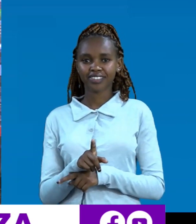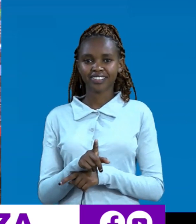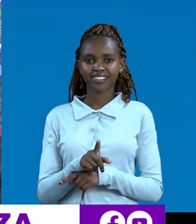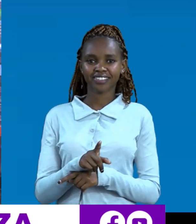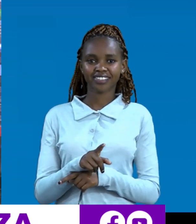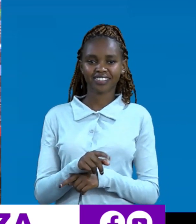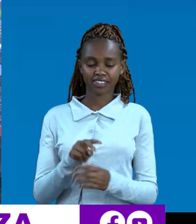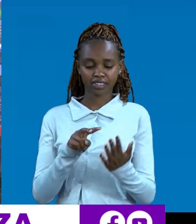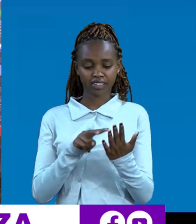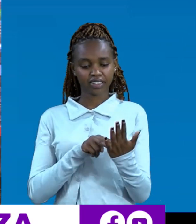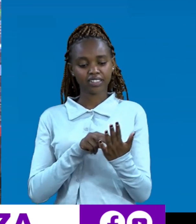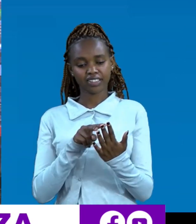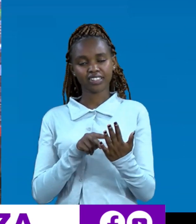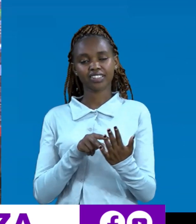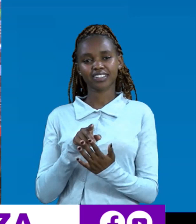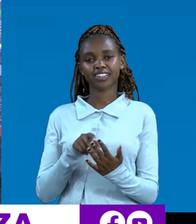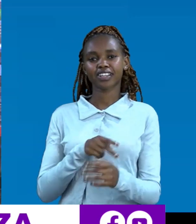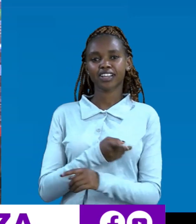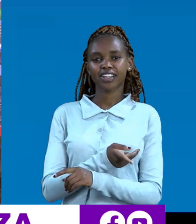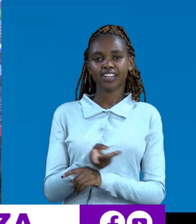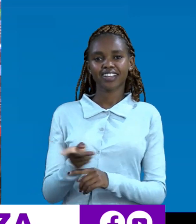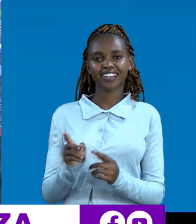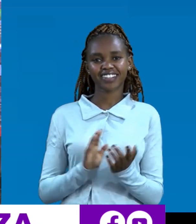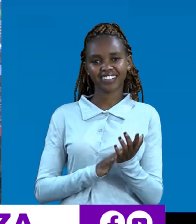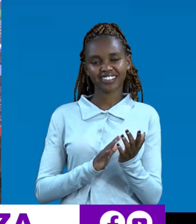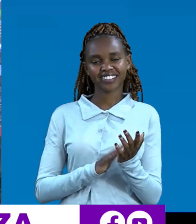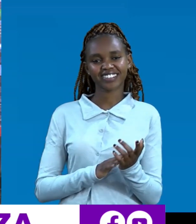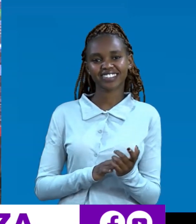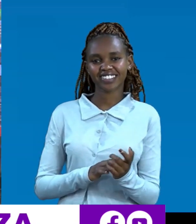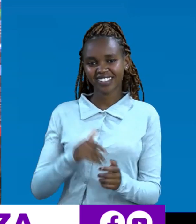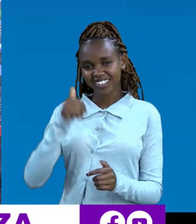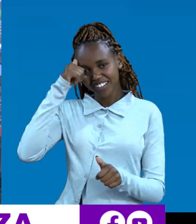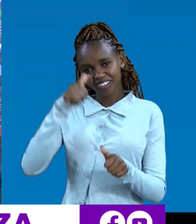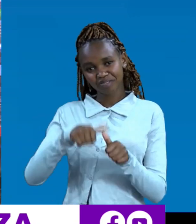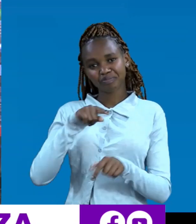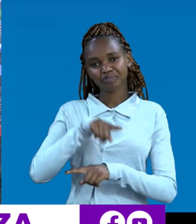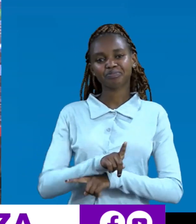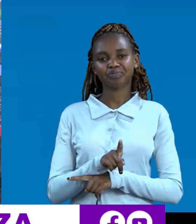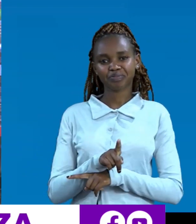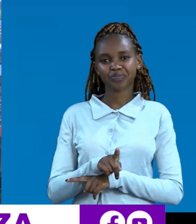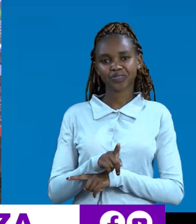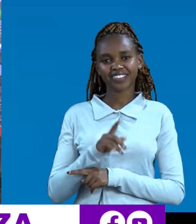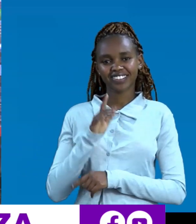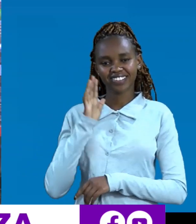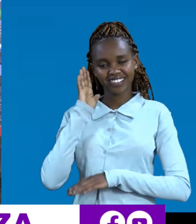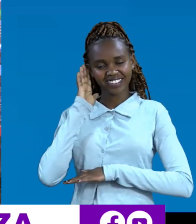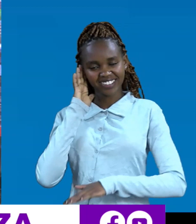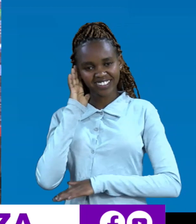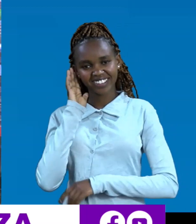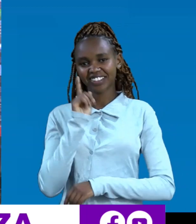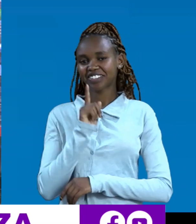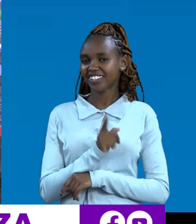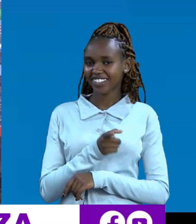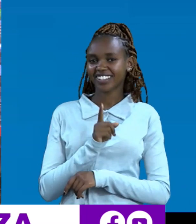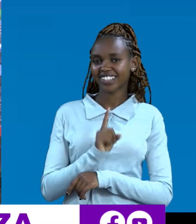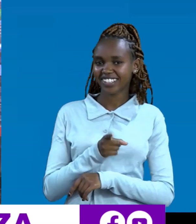Ukisoma hiyo mistari weke ile ngoma ndio. Zipelekane with the moment. Ai, jamani Latona. Ai, ona Latona mkando. Daktari